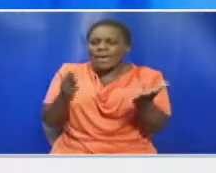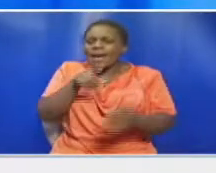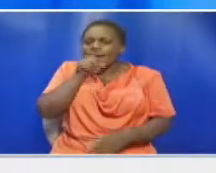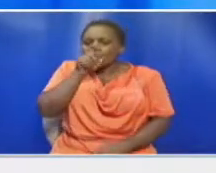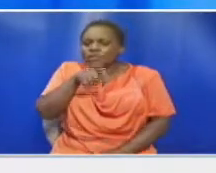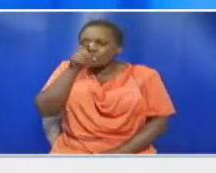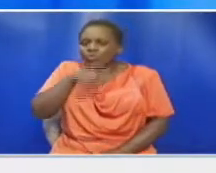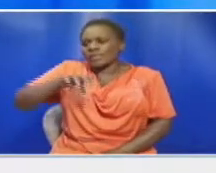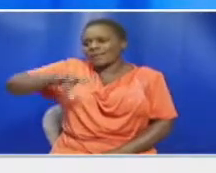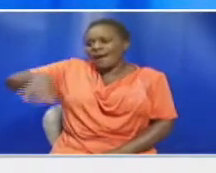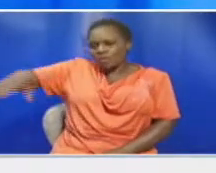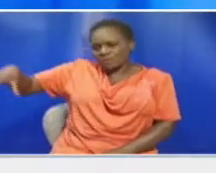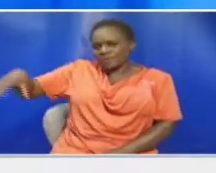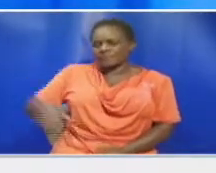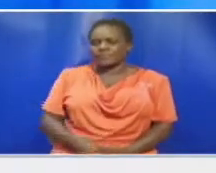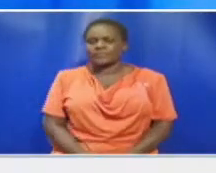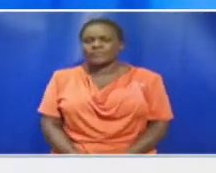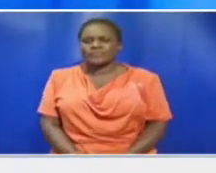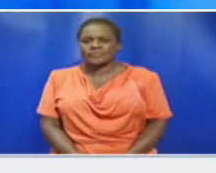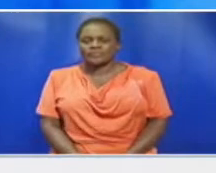Kitui.